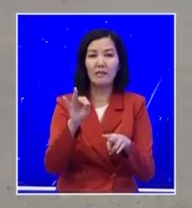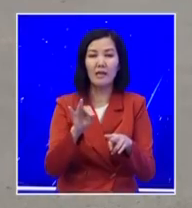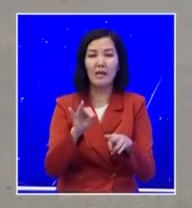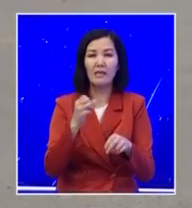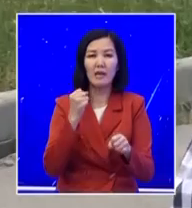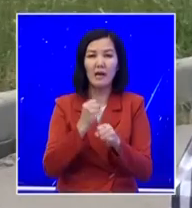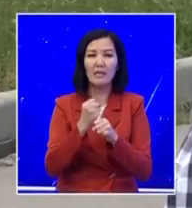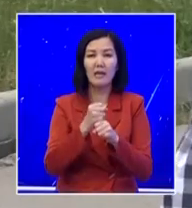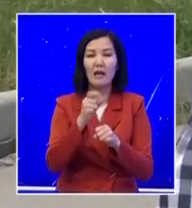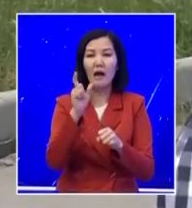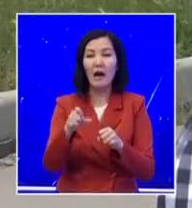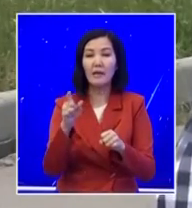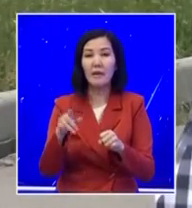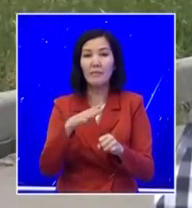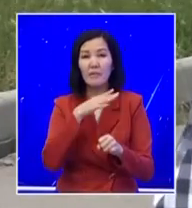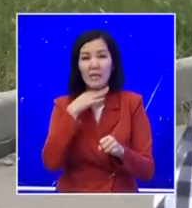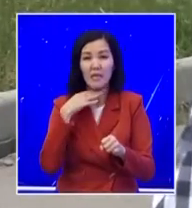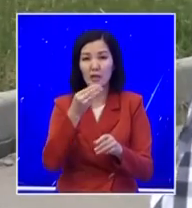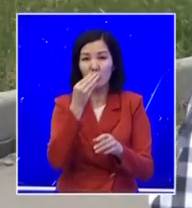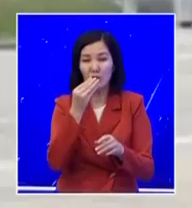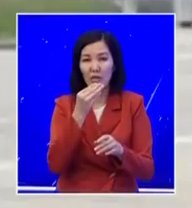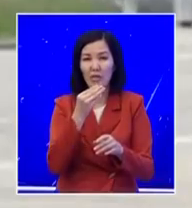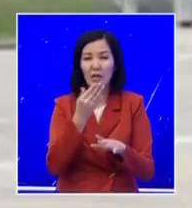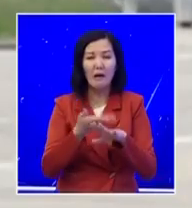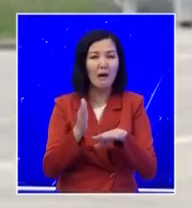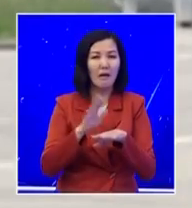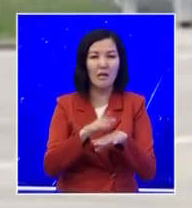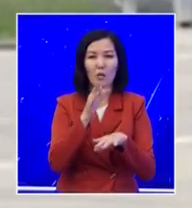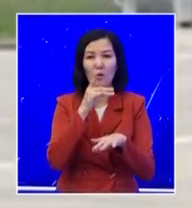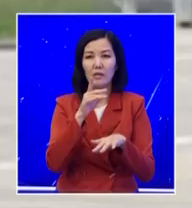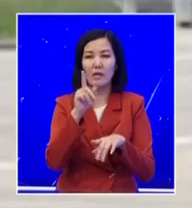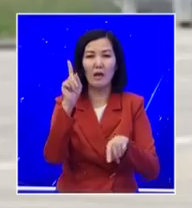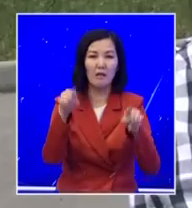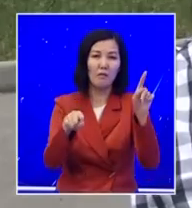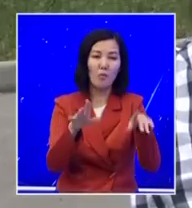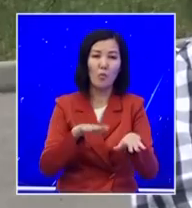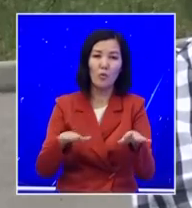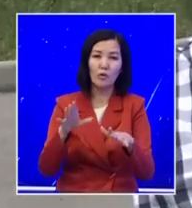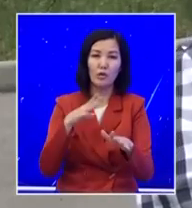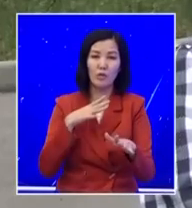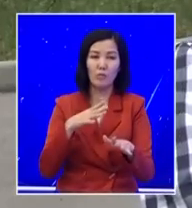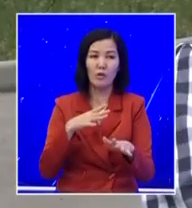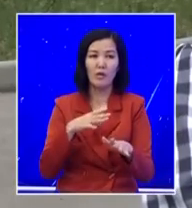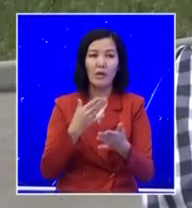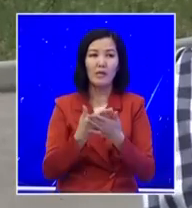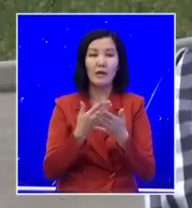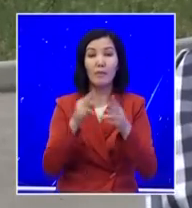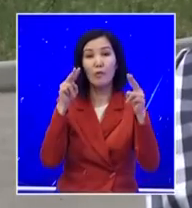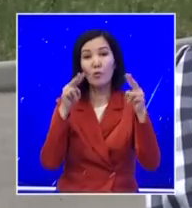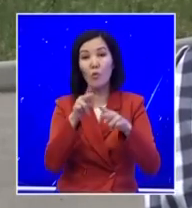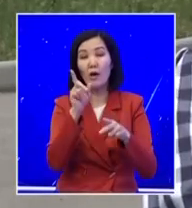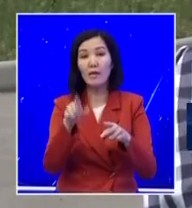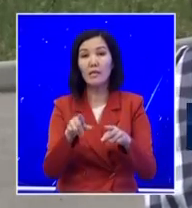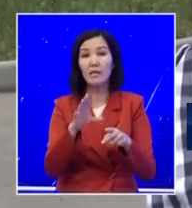адамның етін жегізуге дейін барған кеңестік зұлматтың әр өңірде болғанын растайды. Бір куәгердің, мынау Семей облыс